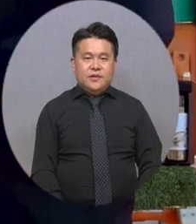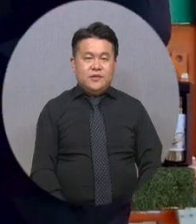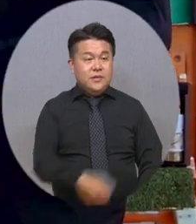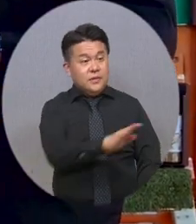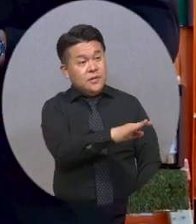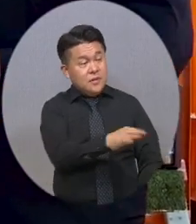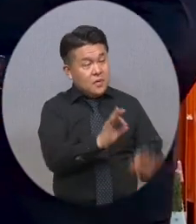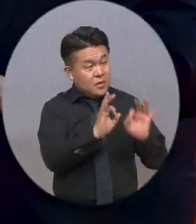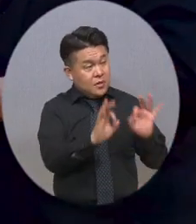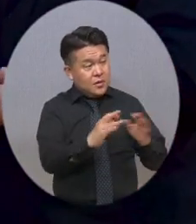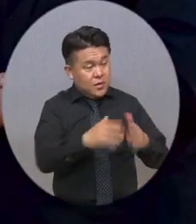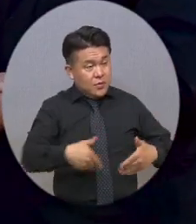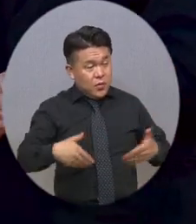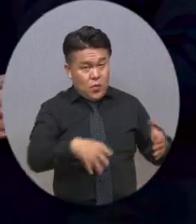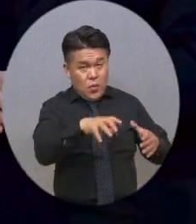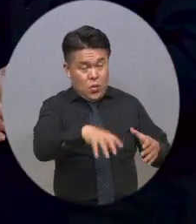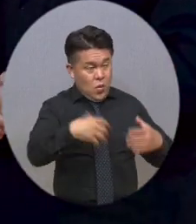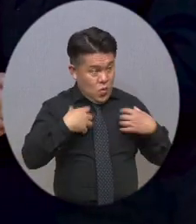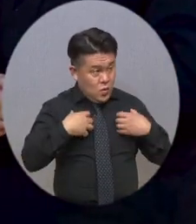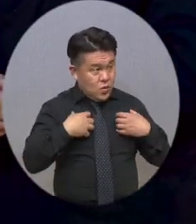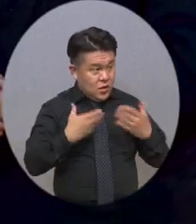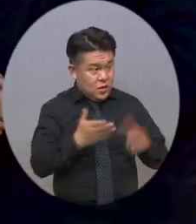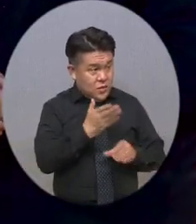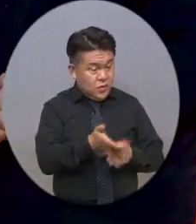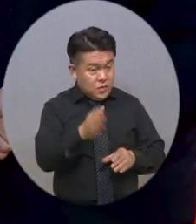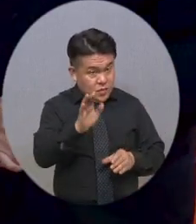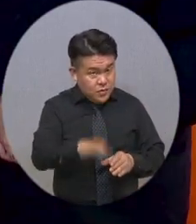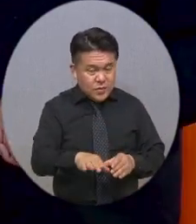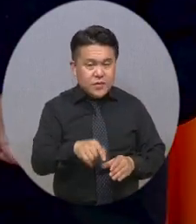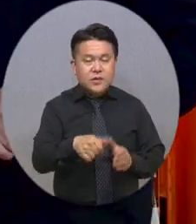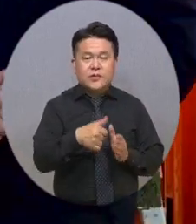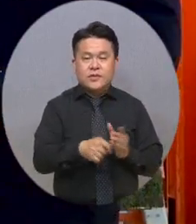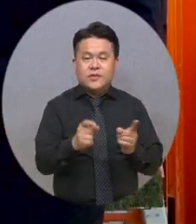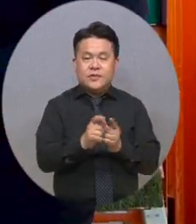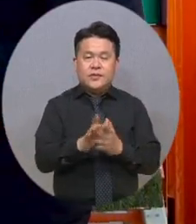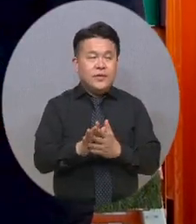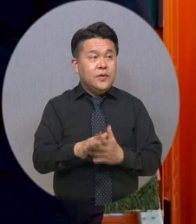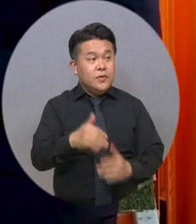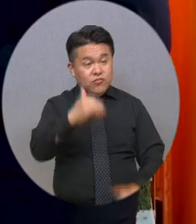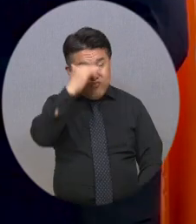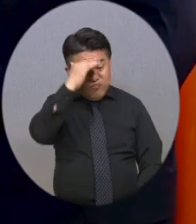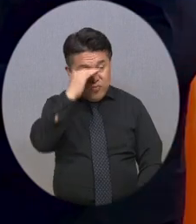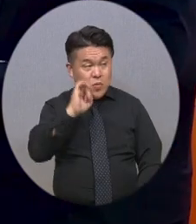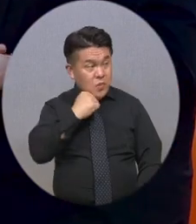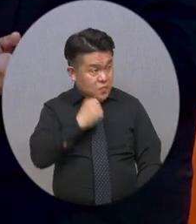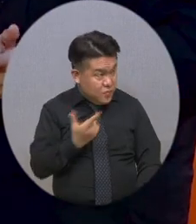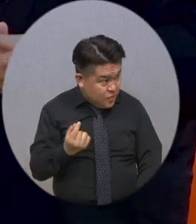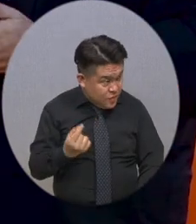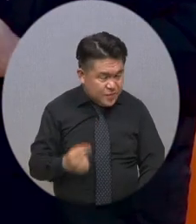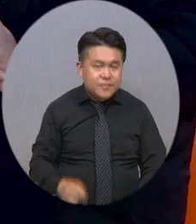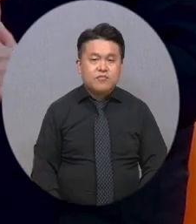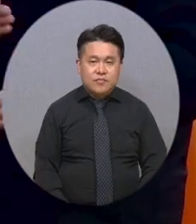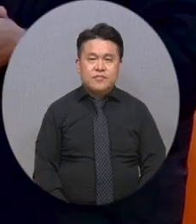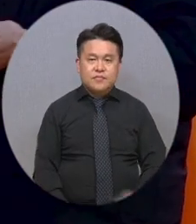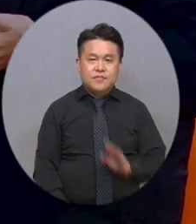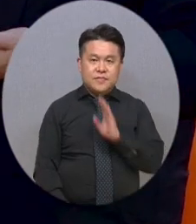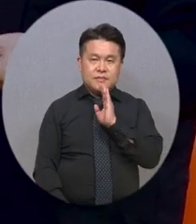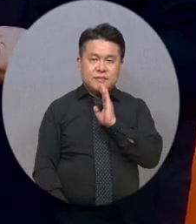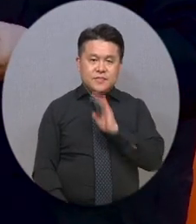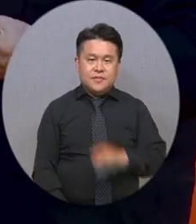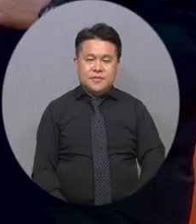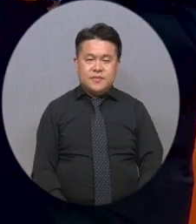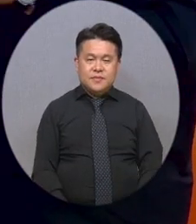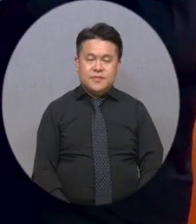지금 전남도청에 계시지만 네. 이렇게 우리 제품을 직접 만나보기는 쉽지는 않으셨죠? 아, 그렇죠.